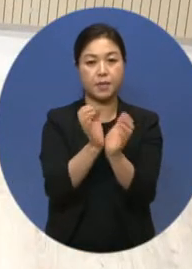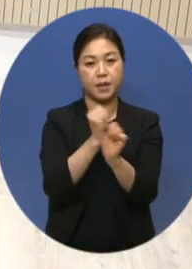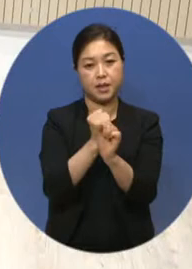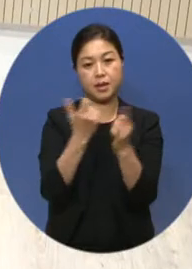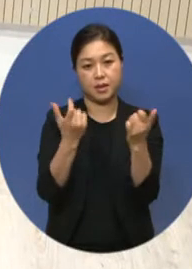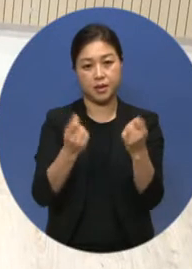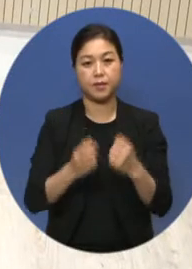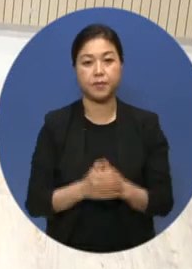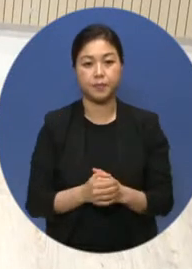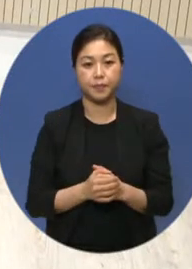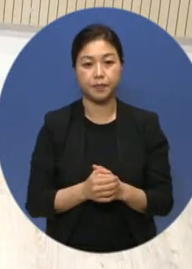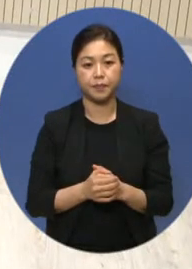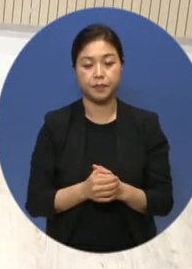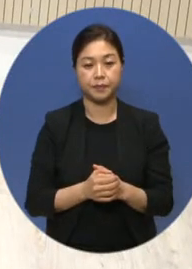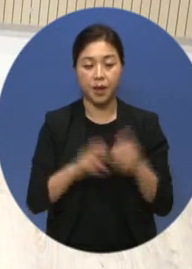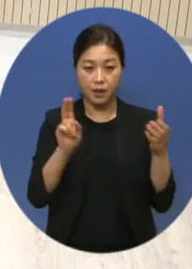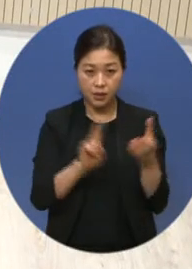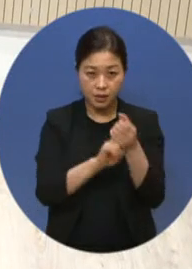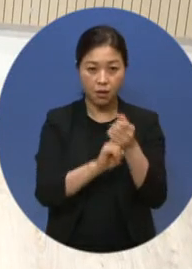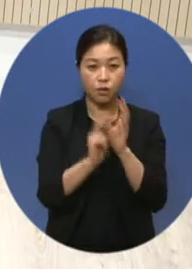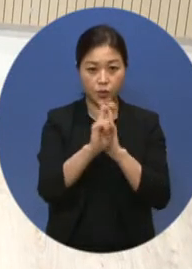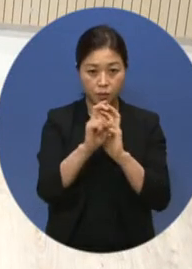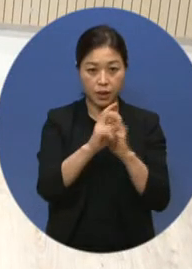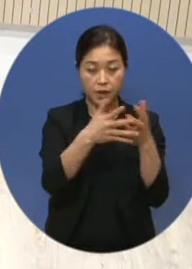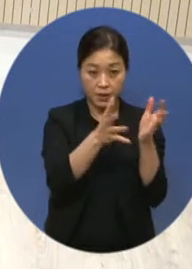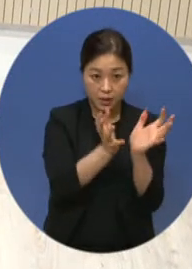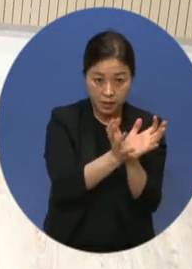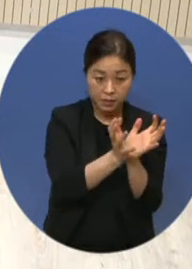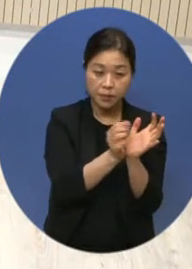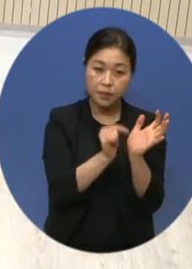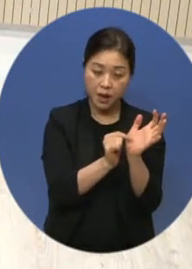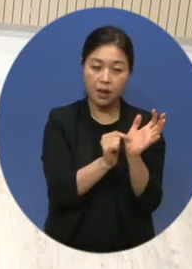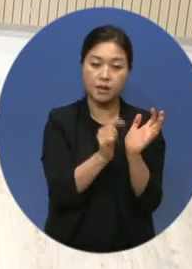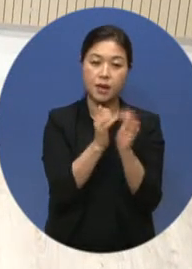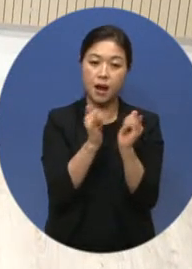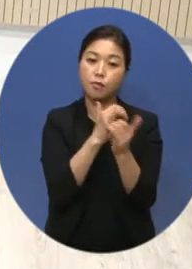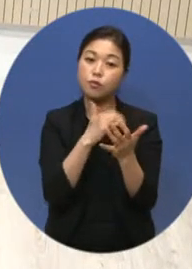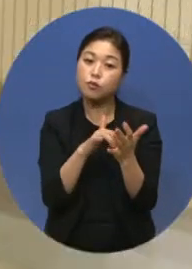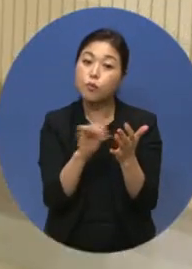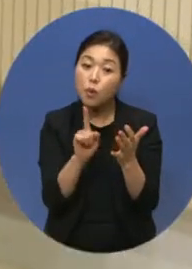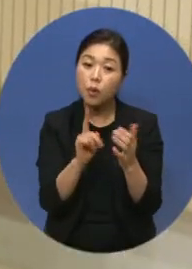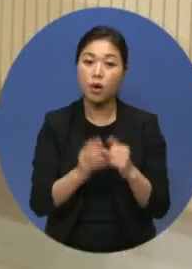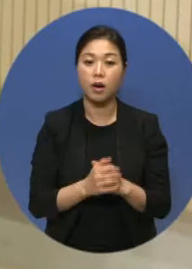앙상블 단원들의 구성은 어떻게 되어 있나요? 네, 앙상블 단원들은